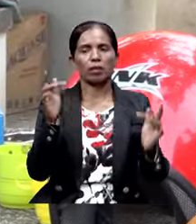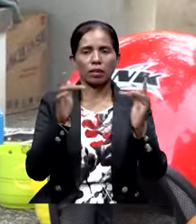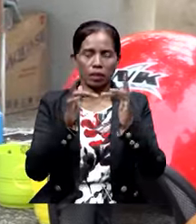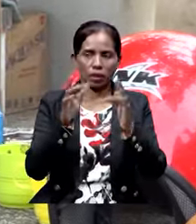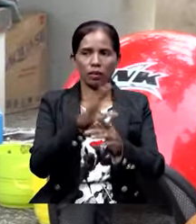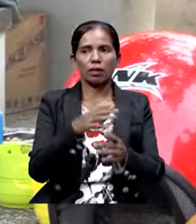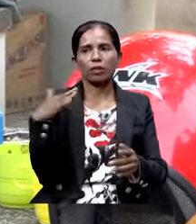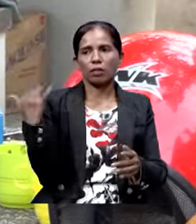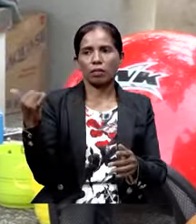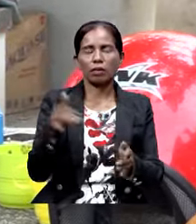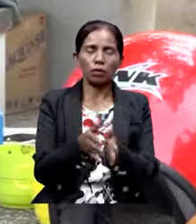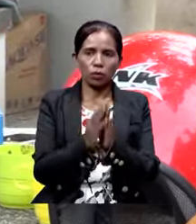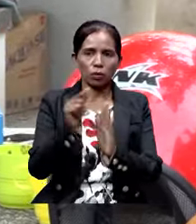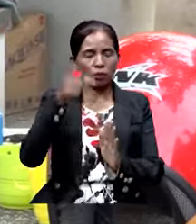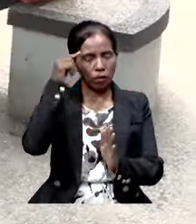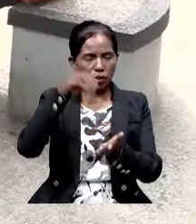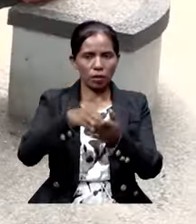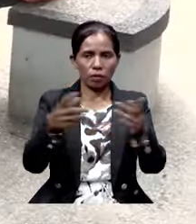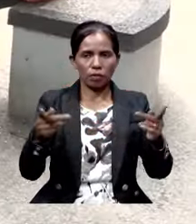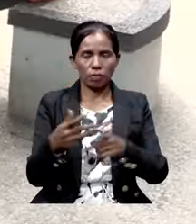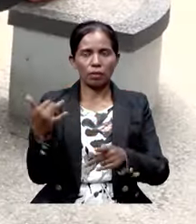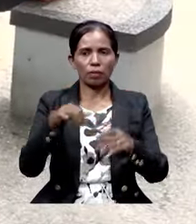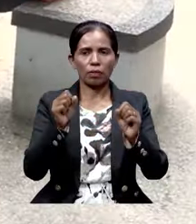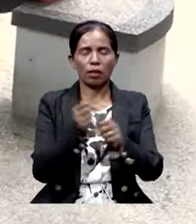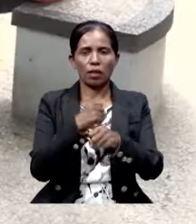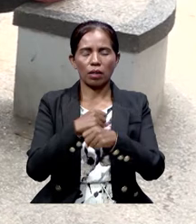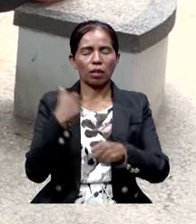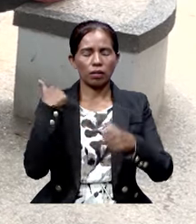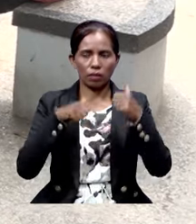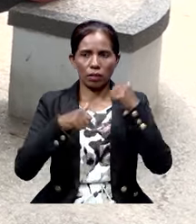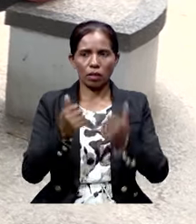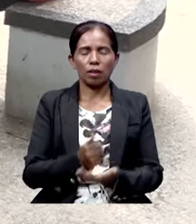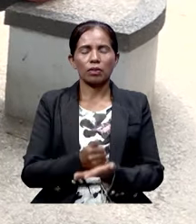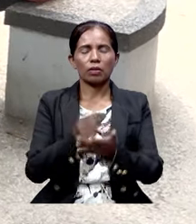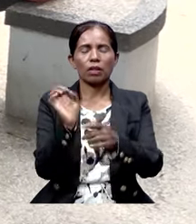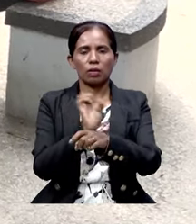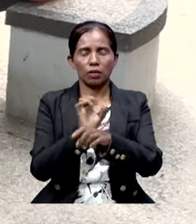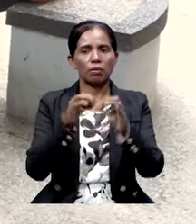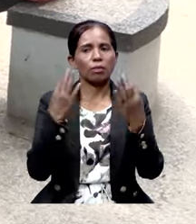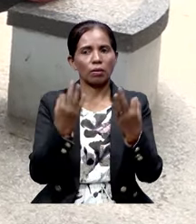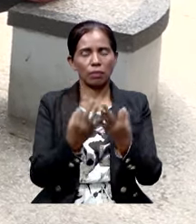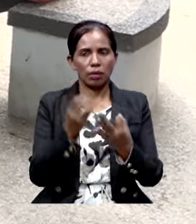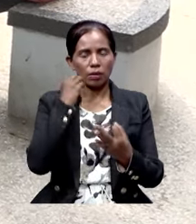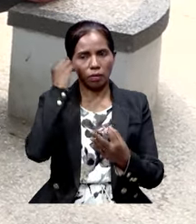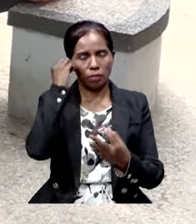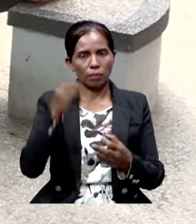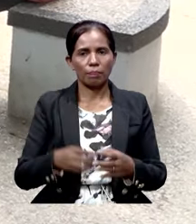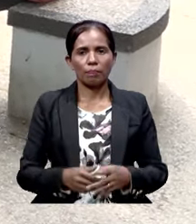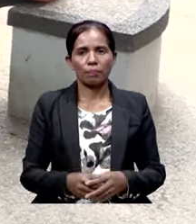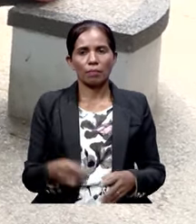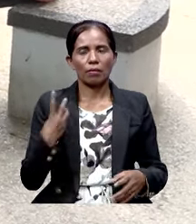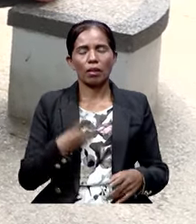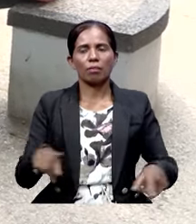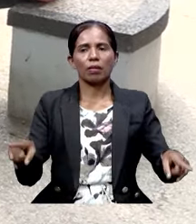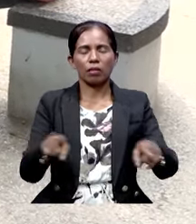ne husu governo atu kria fati basira no ne sira bele hala attività di referi a zud economia familia umalara. Ami nudar